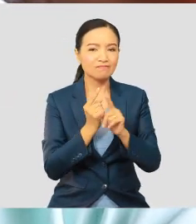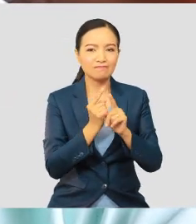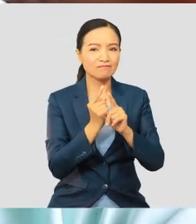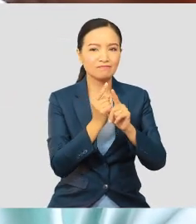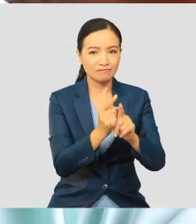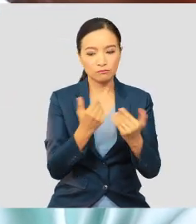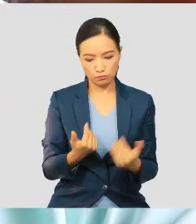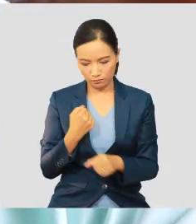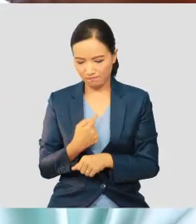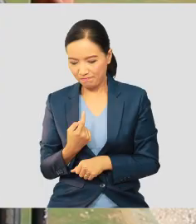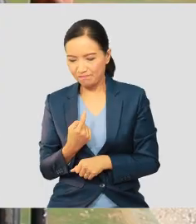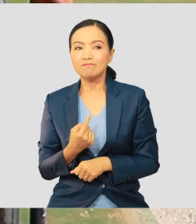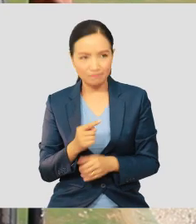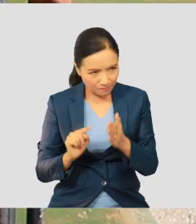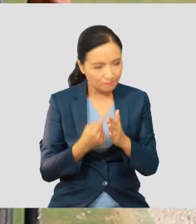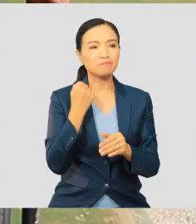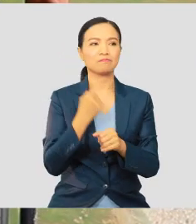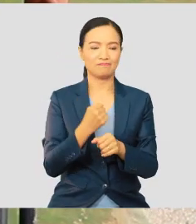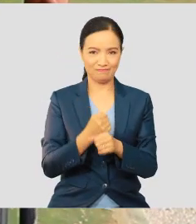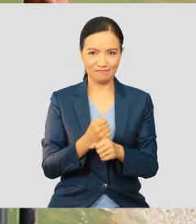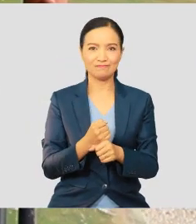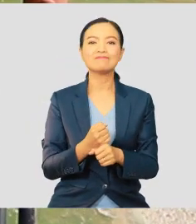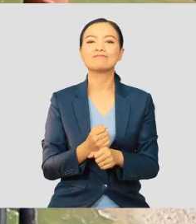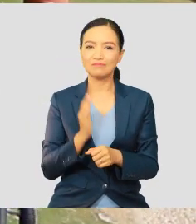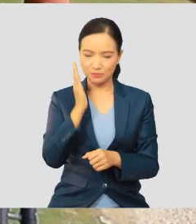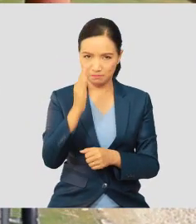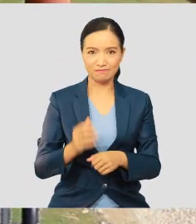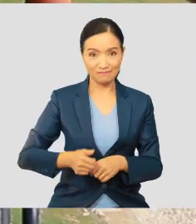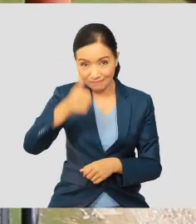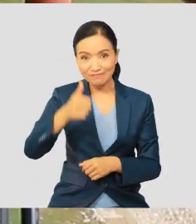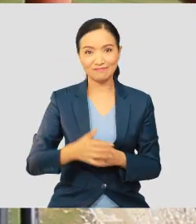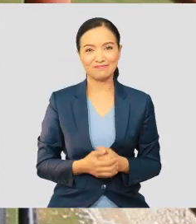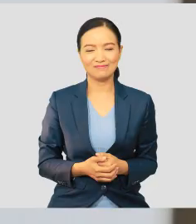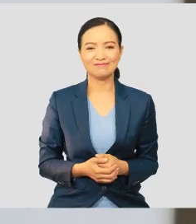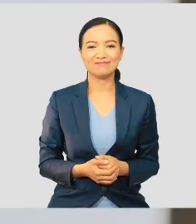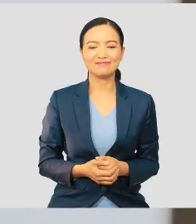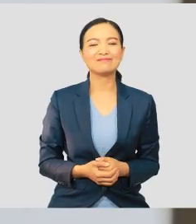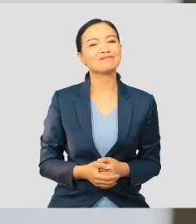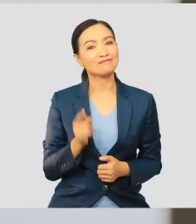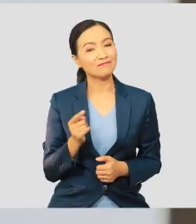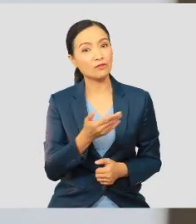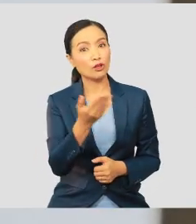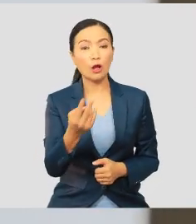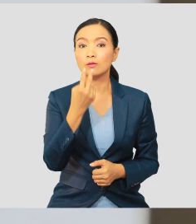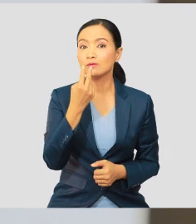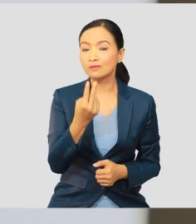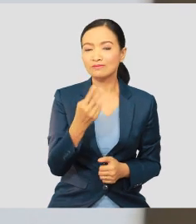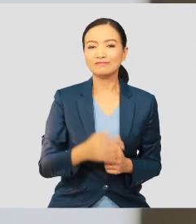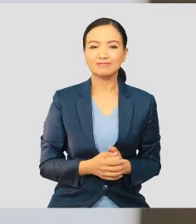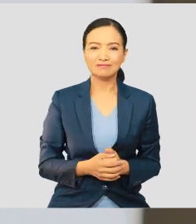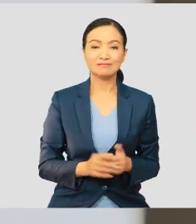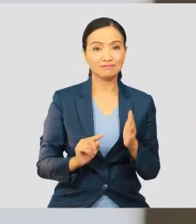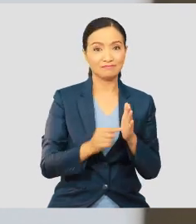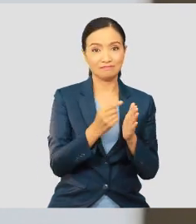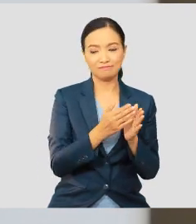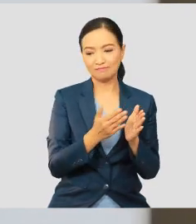าไปถึงว่าตอนนี้เรายังไม่ทำไม่ได้ค่ะอย่างน้อยเราก็ได้เริ่มที่จะทำ ครับแน่นอนนะครับว่าคุณผู้ชมที่ติดตามรับชม